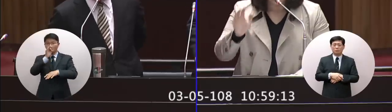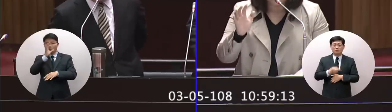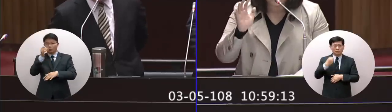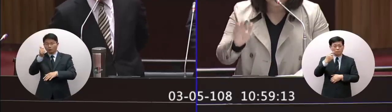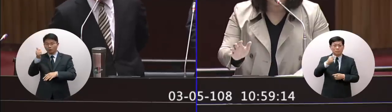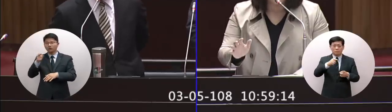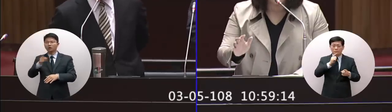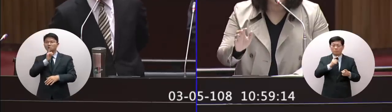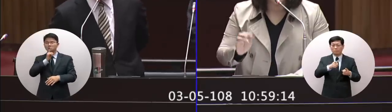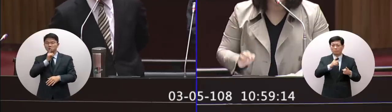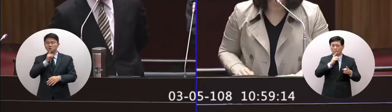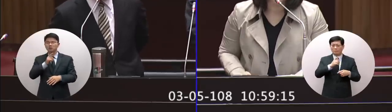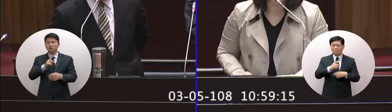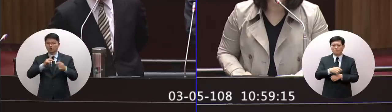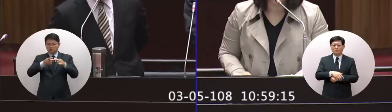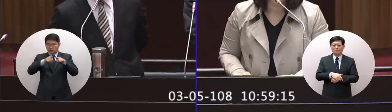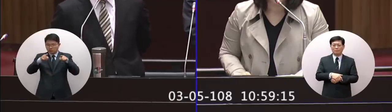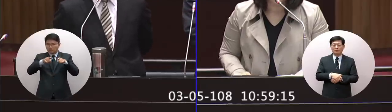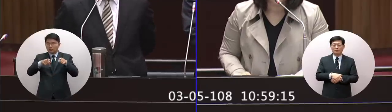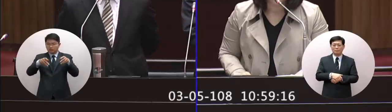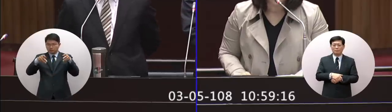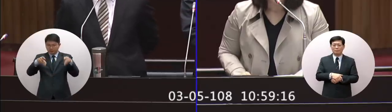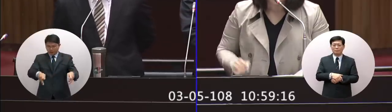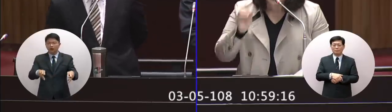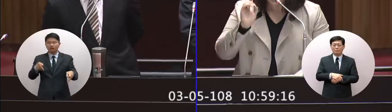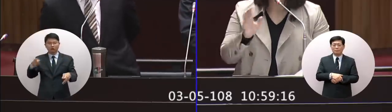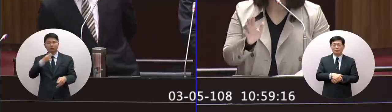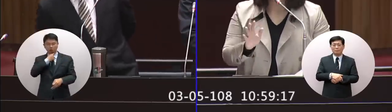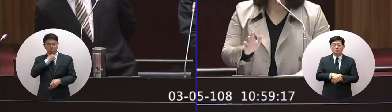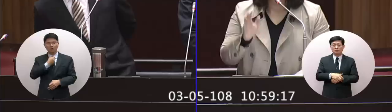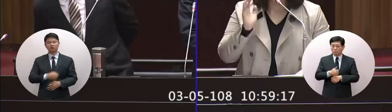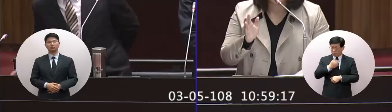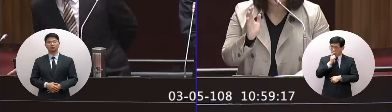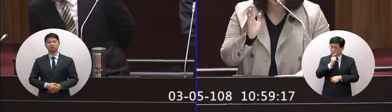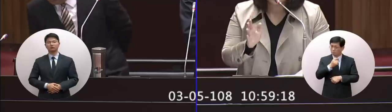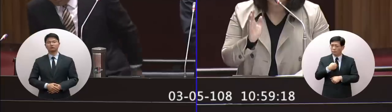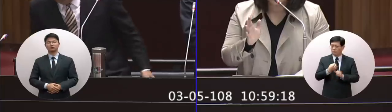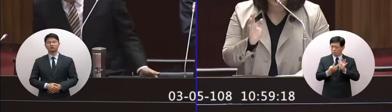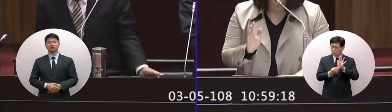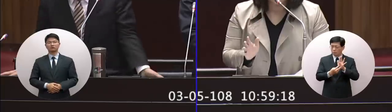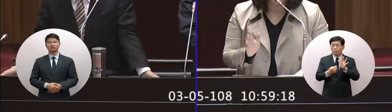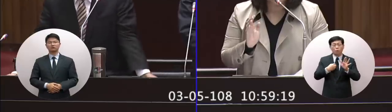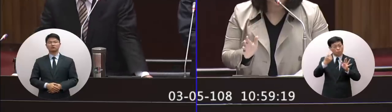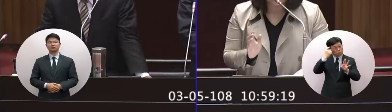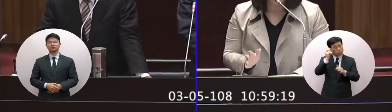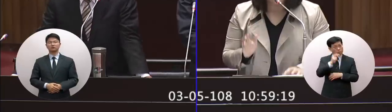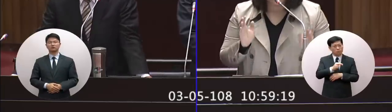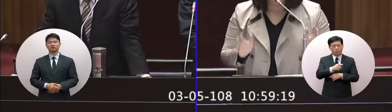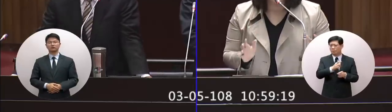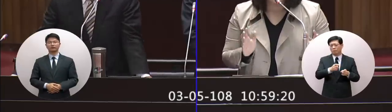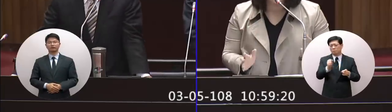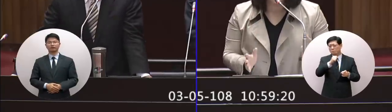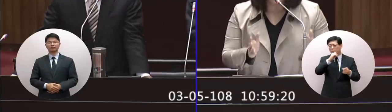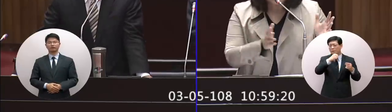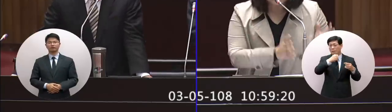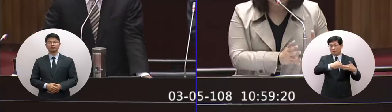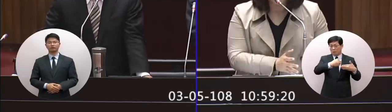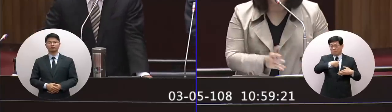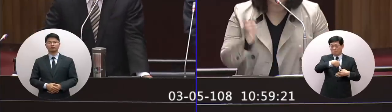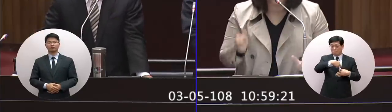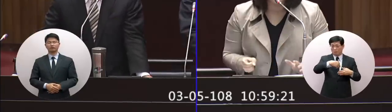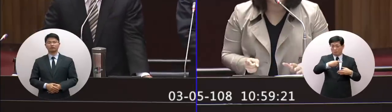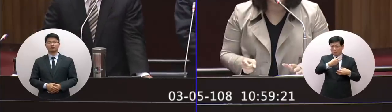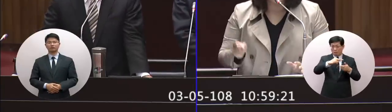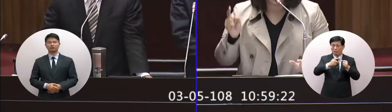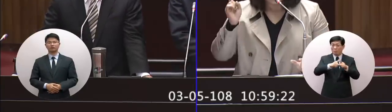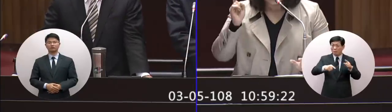说 要签名和平协议了。 所以说真的啦，我认为你们不应该把两岸和平协议去窄